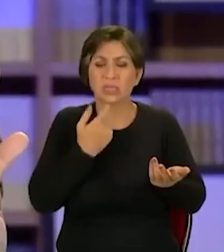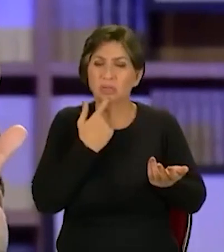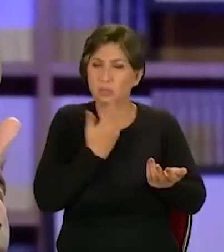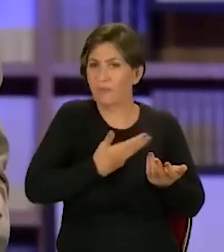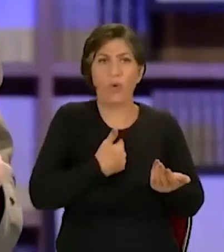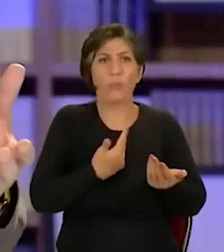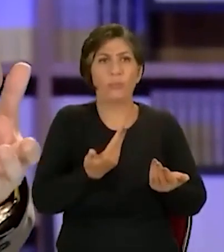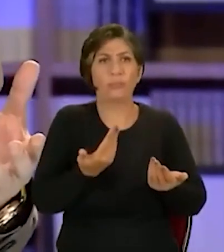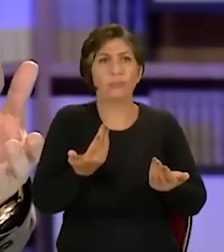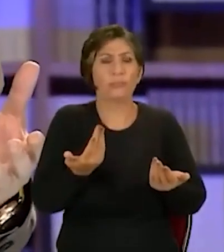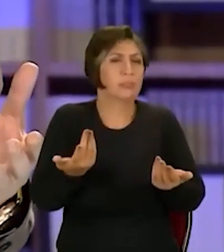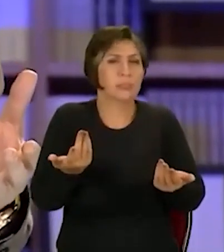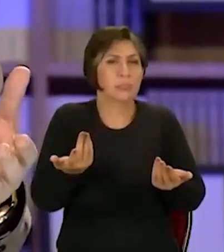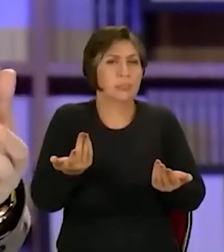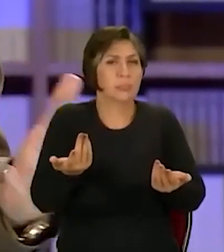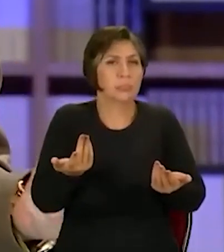yaşımı seviyorum. Çünkü